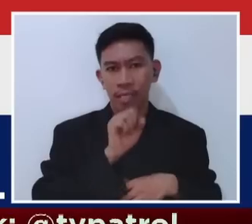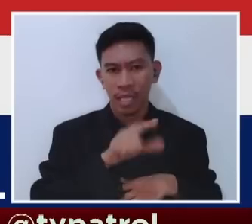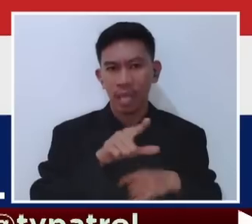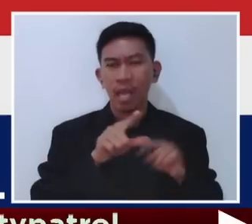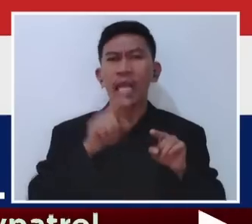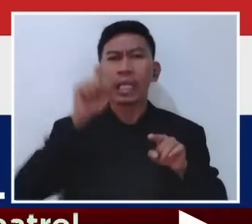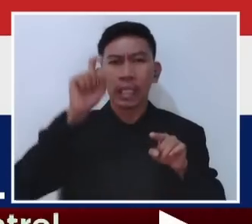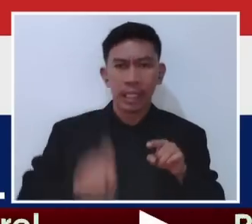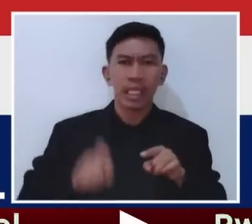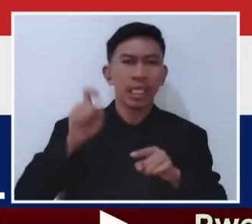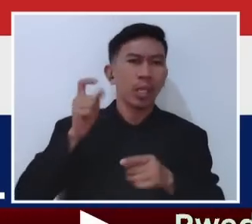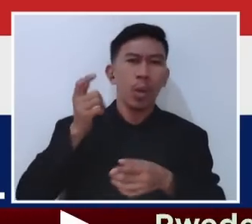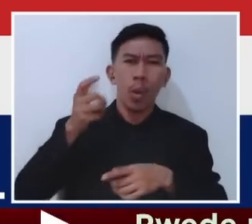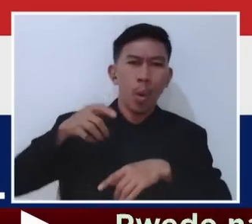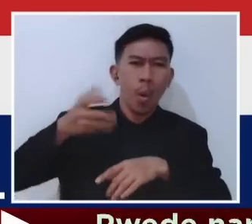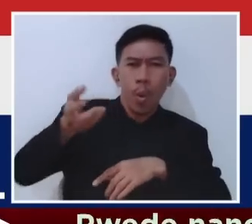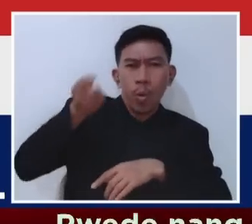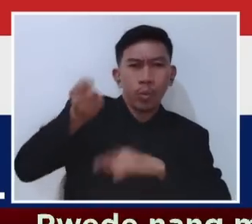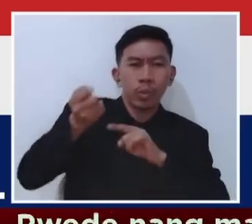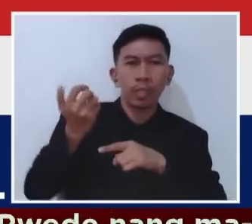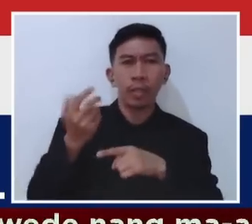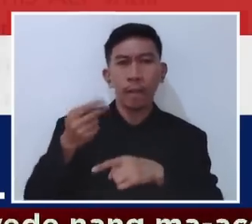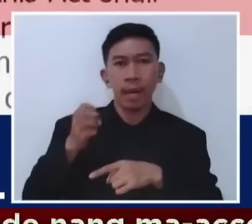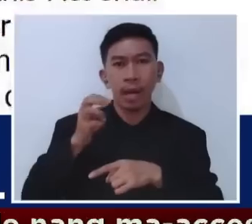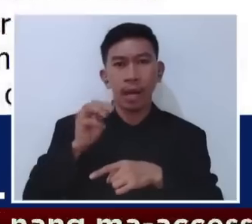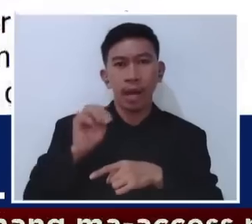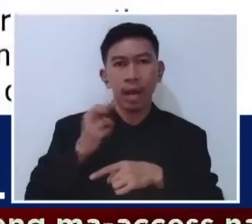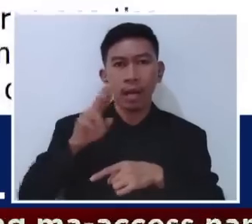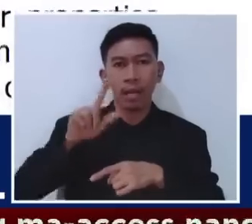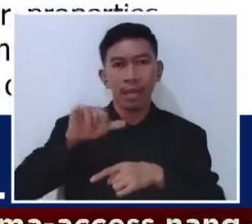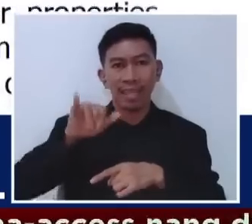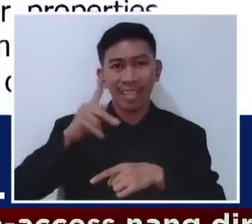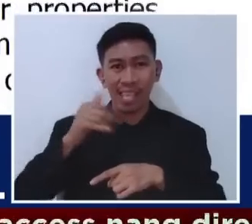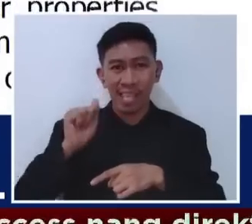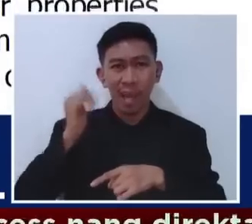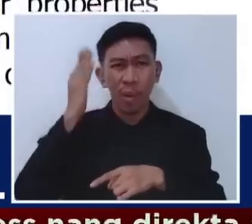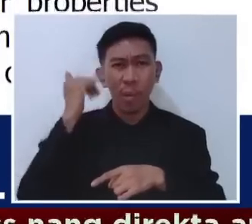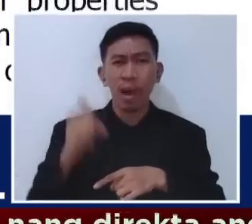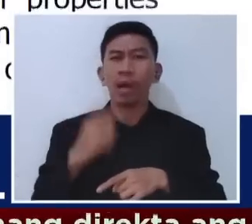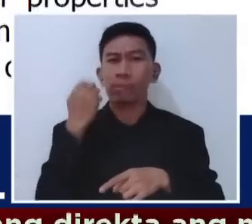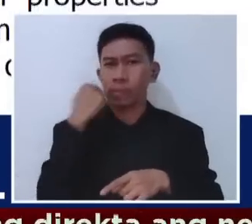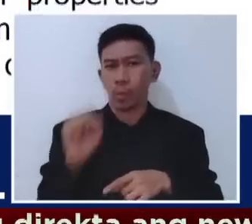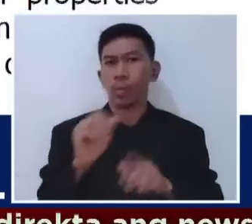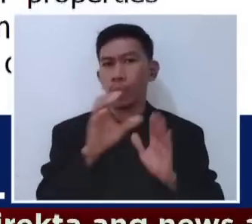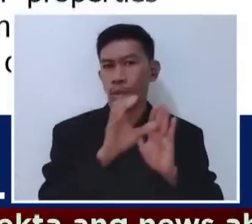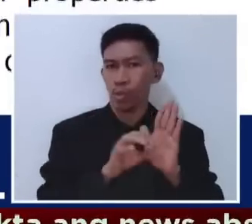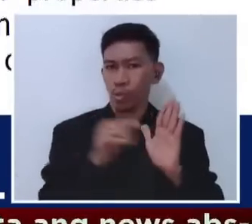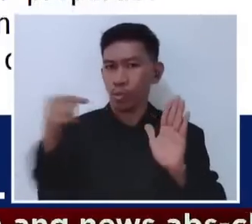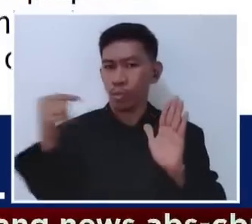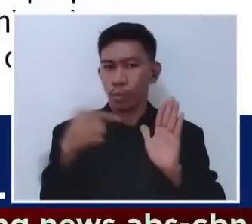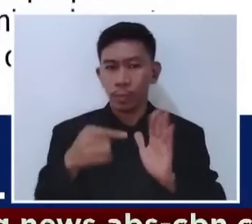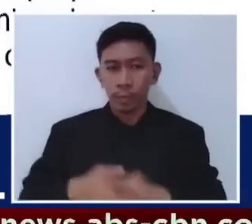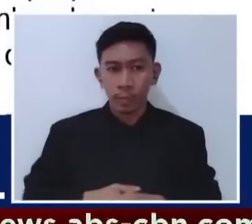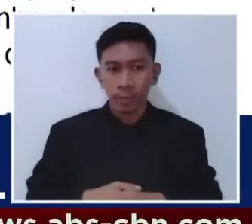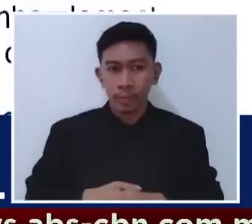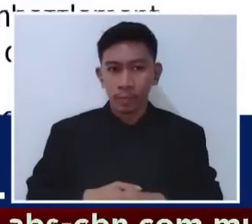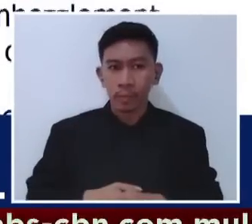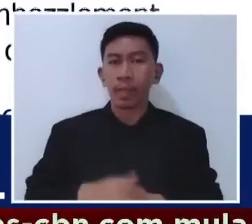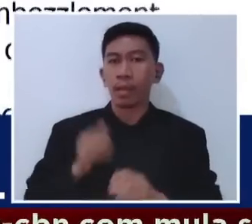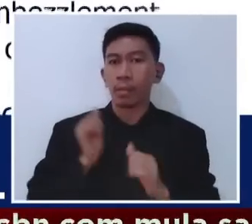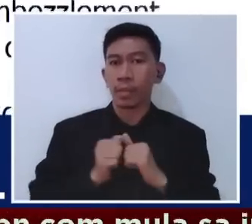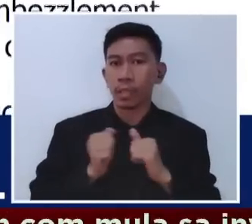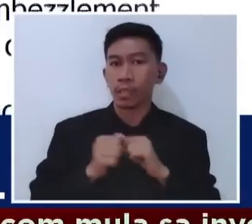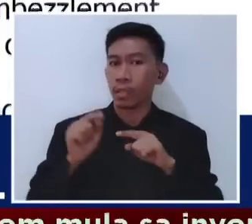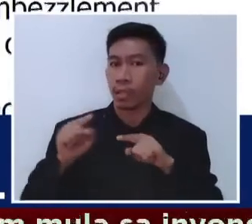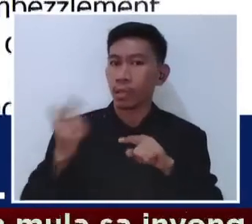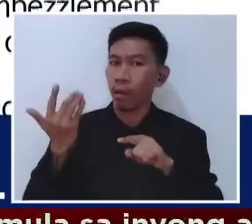dahil malaking tsansa na unconstitutional ito. Ang tinutukoy niya dito ay ang prescriptive period of crimes na sa Section